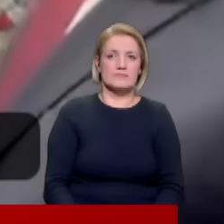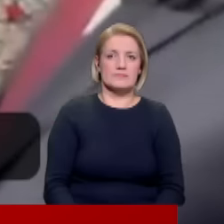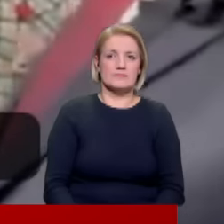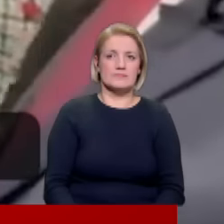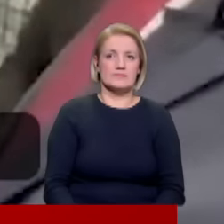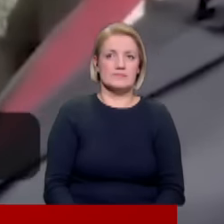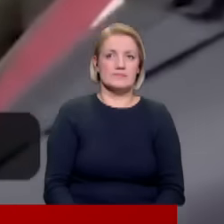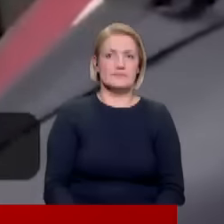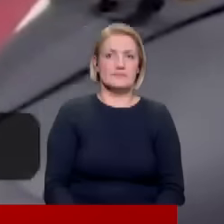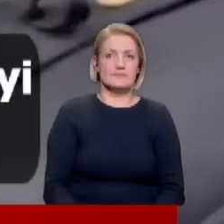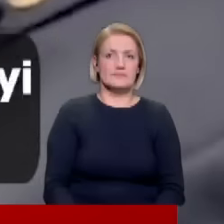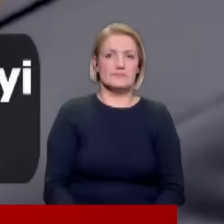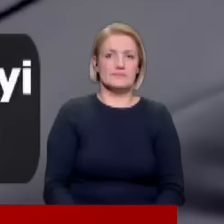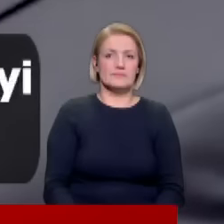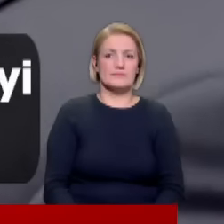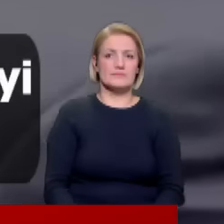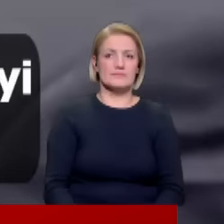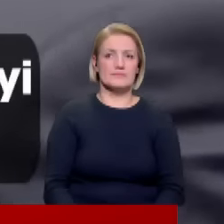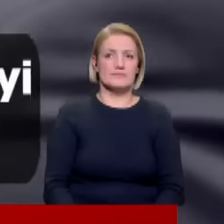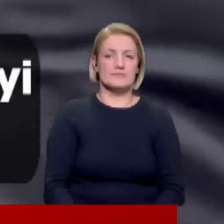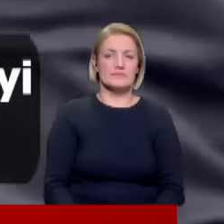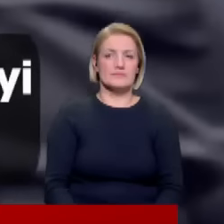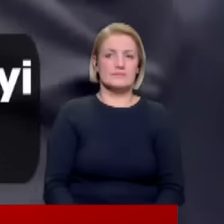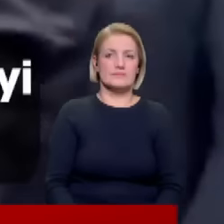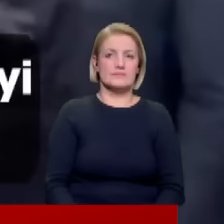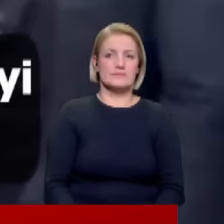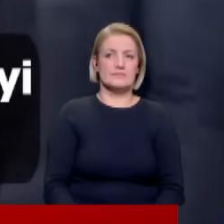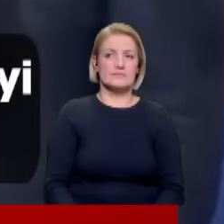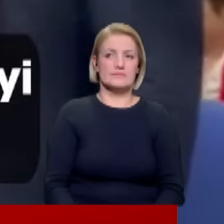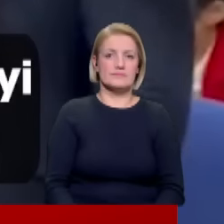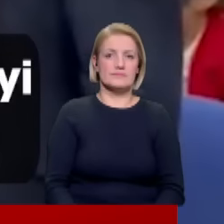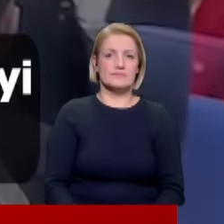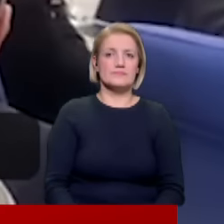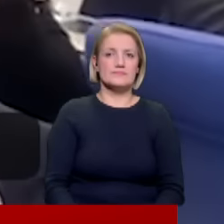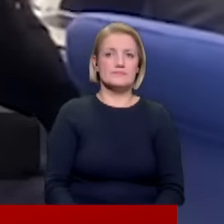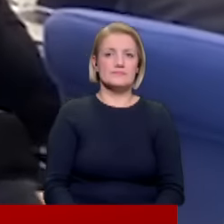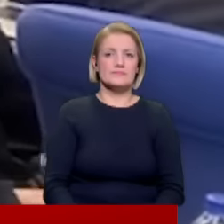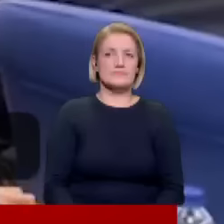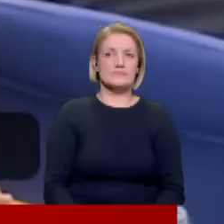Bunlara bakalım, gelmemiz lazım. Sayın Bakan, İstifa başka çete var mı bu ülkede? Bu bütçeyi...